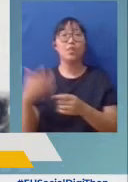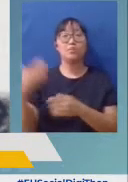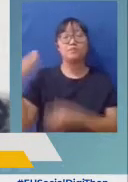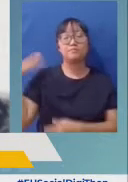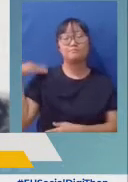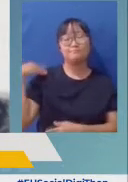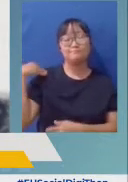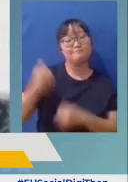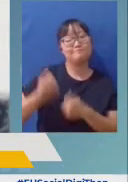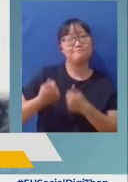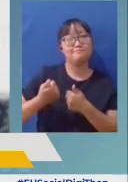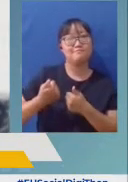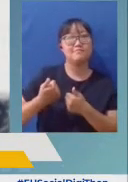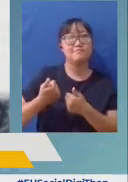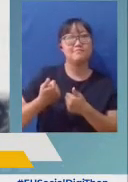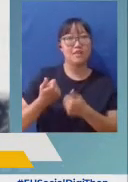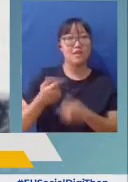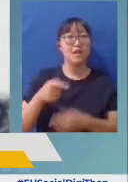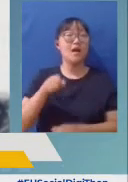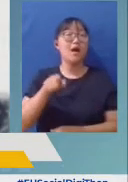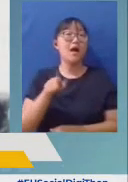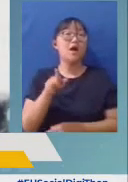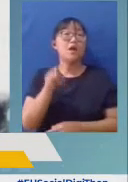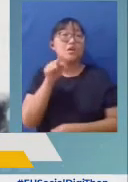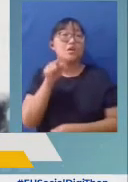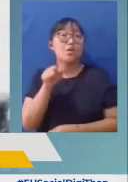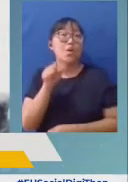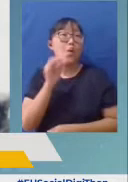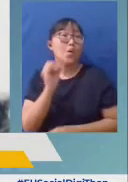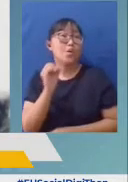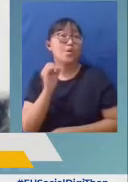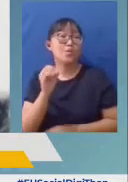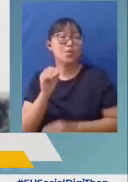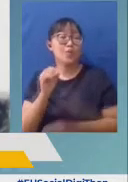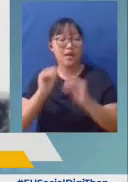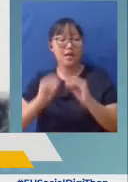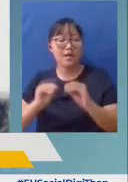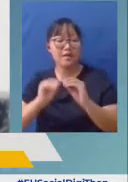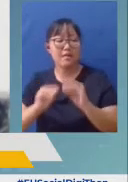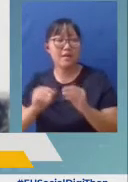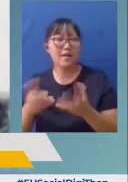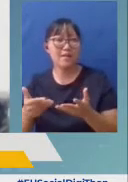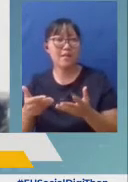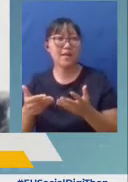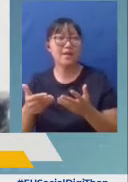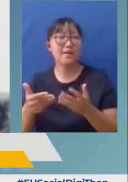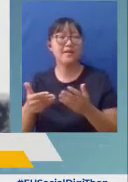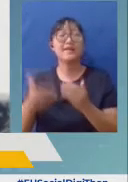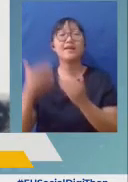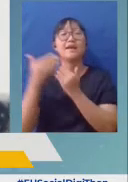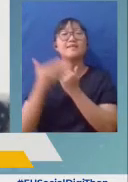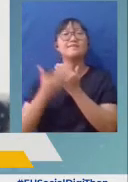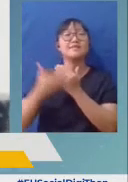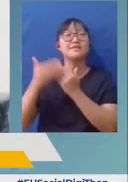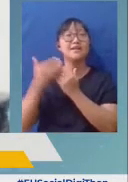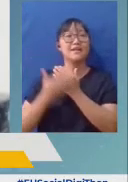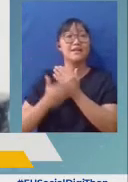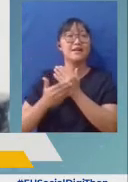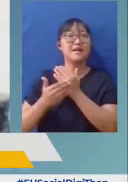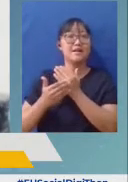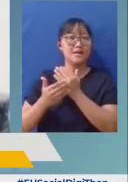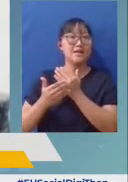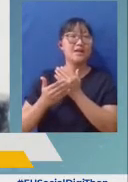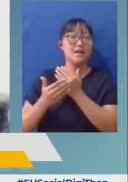Maka sebenarnya orang tua tadi mengajarkan kasih sayang. Mengajarkan bahwa hubungan